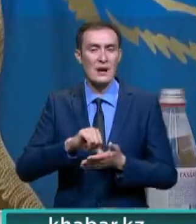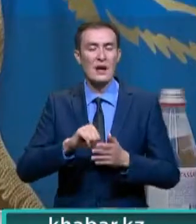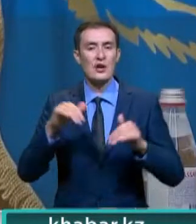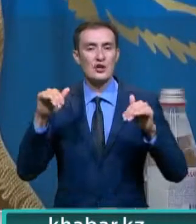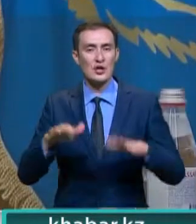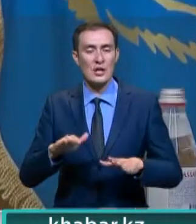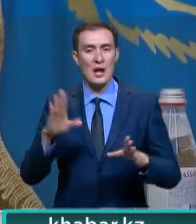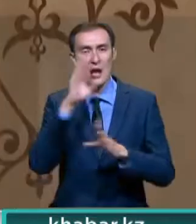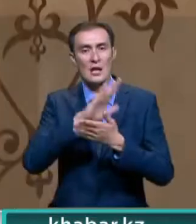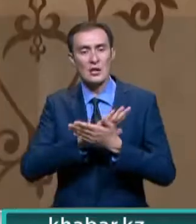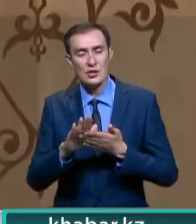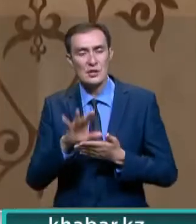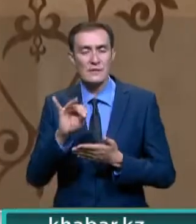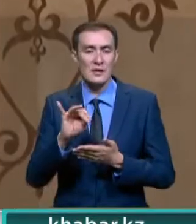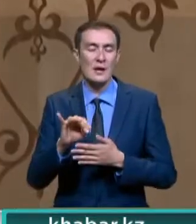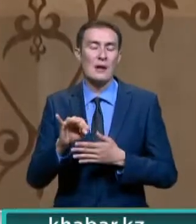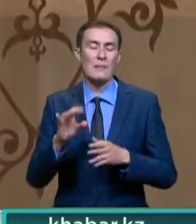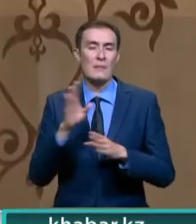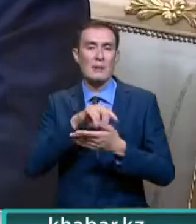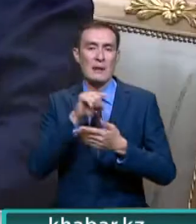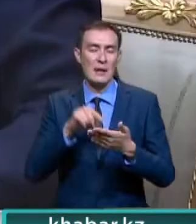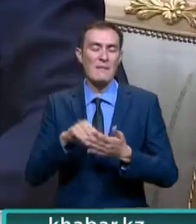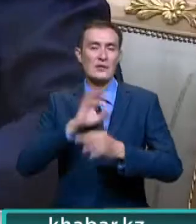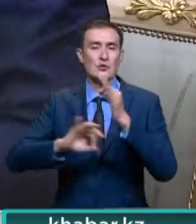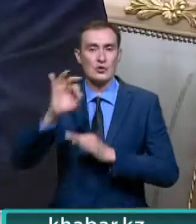экологических и социальных проблем восточного региона.